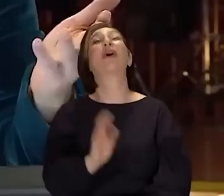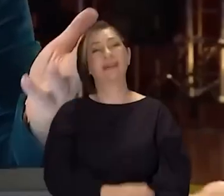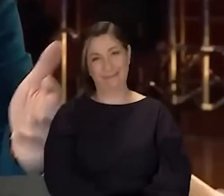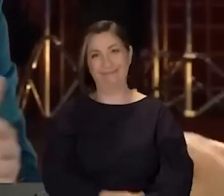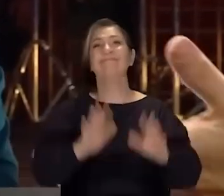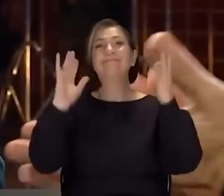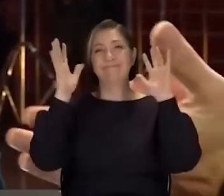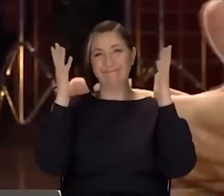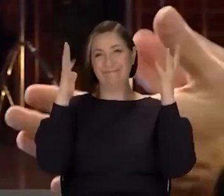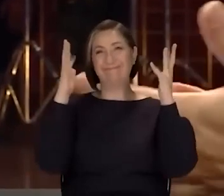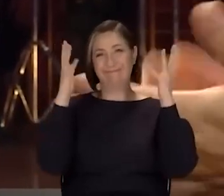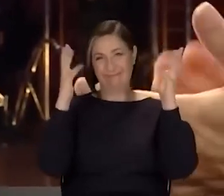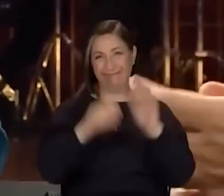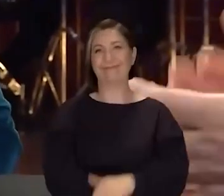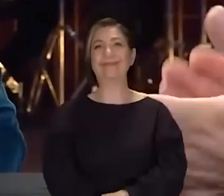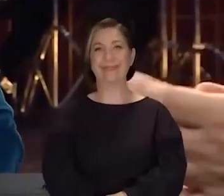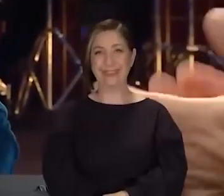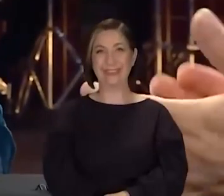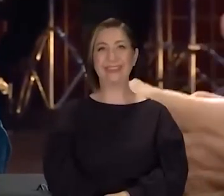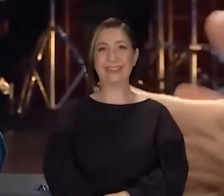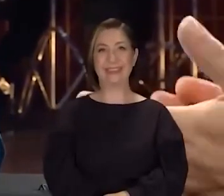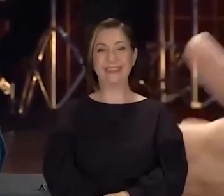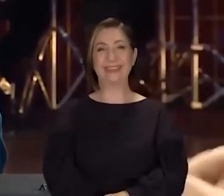Vay, alkışlıyoruz bu güzel sözü.